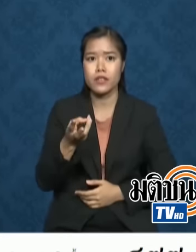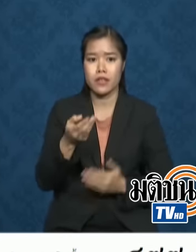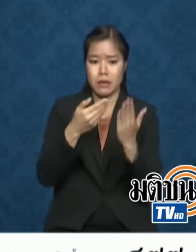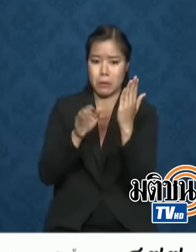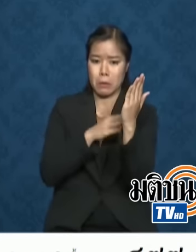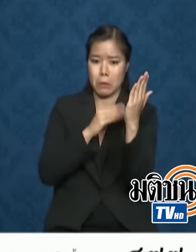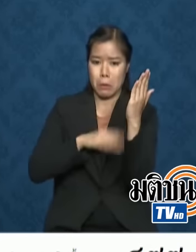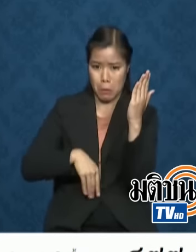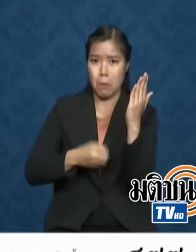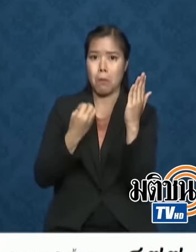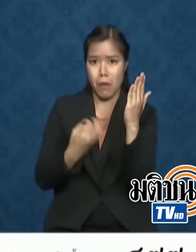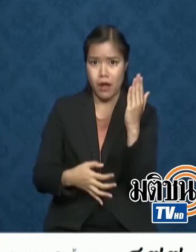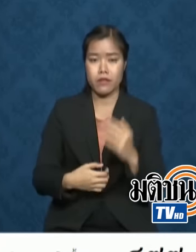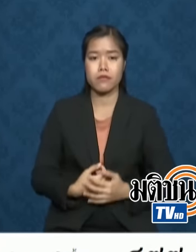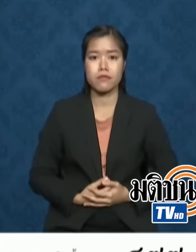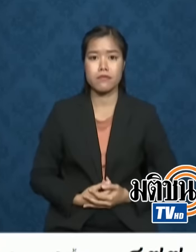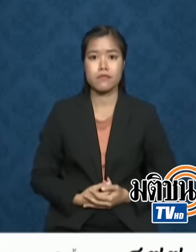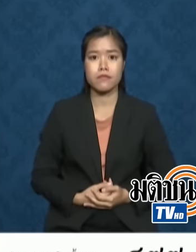ๆกว่า 10% ด้วยกัน